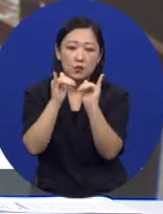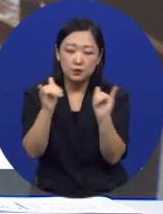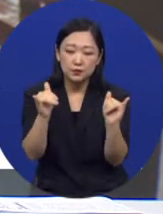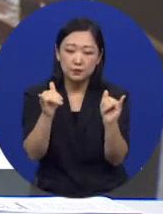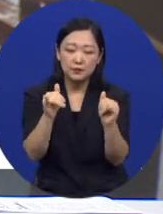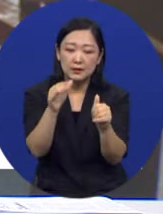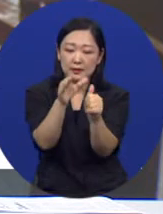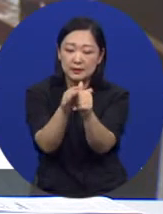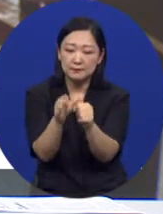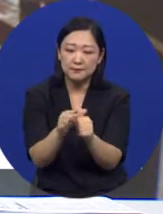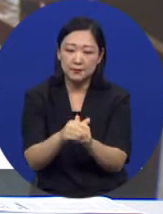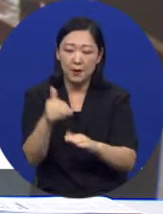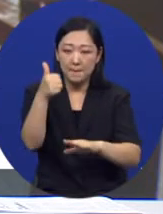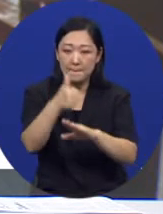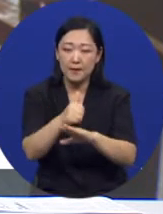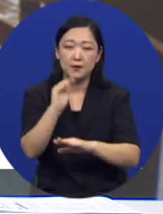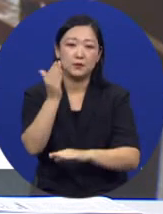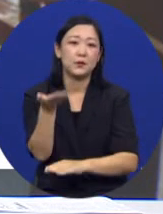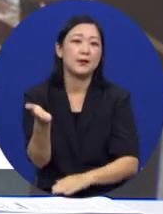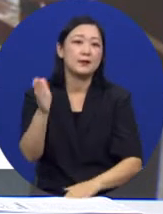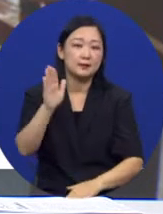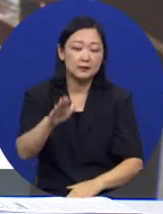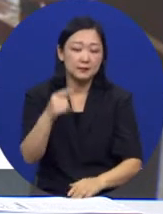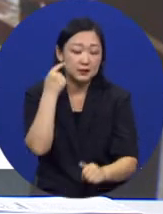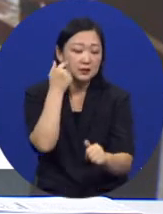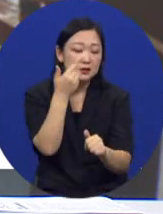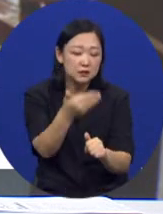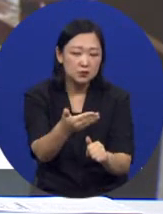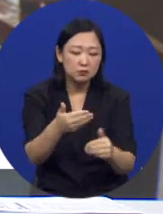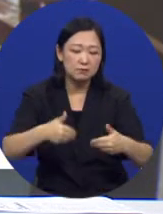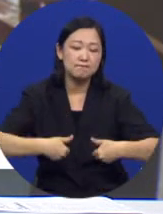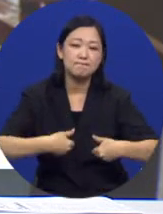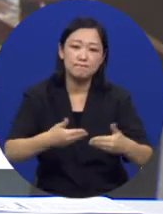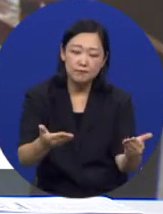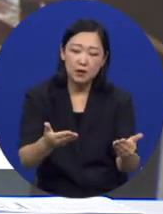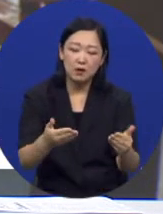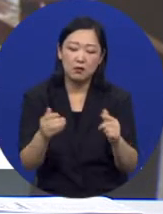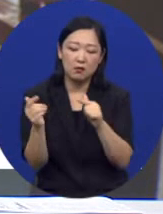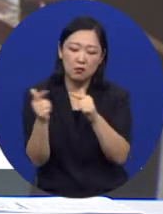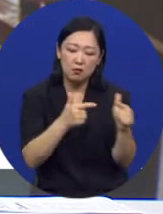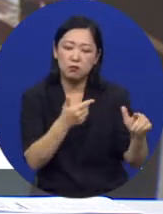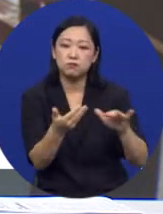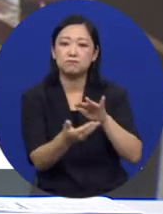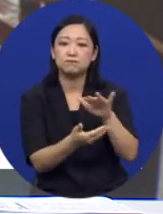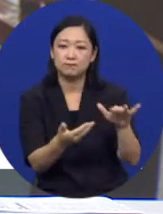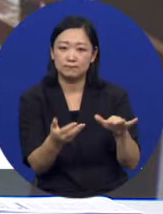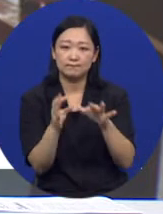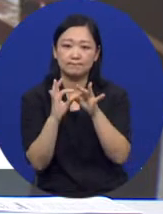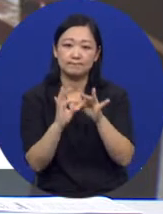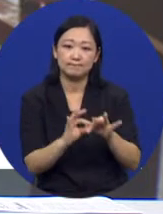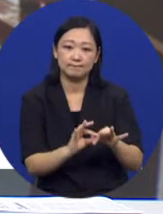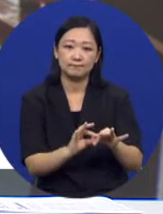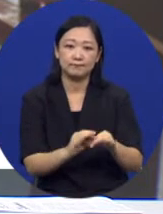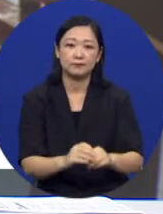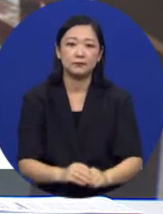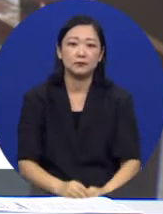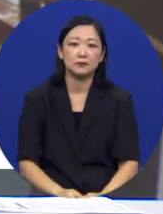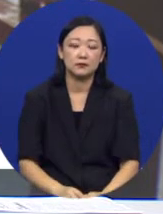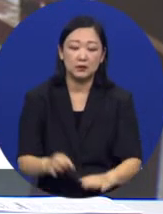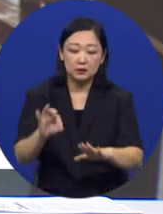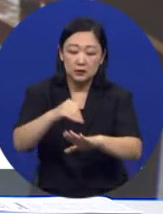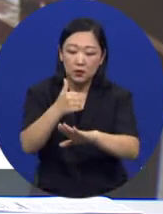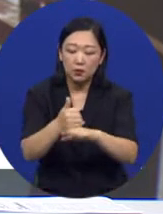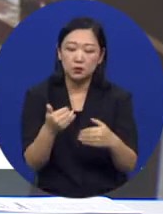임명 강행 속에 마무리됐지만 인사청문회 무용론을 비롯해 여러 파문이 이어지고 있습니다.